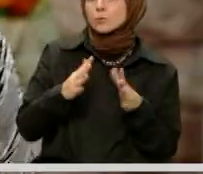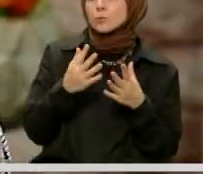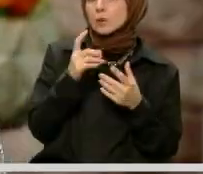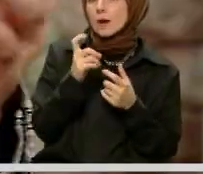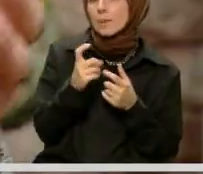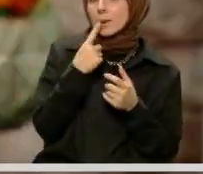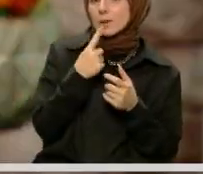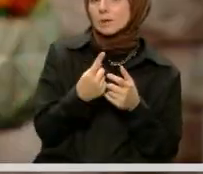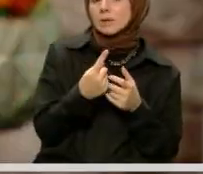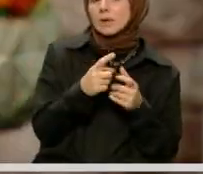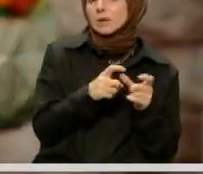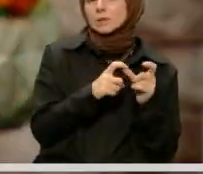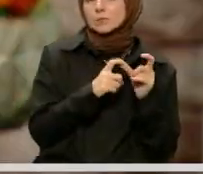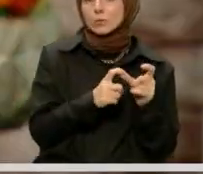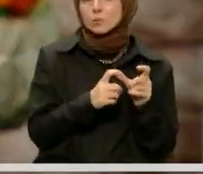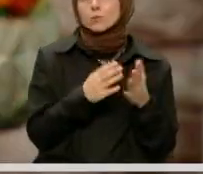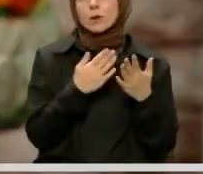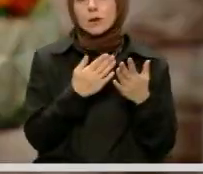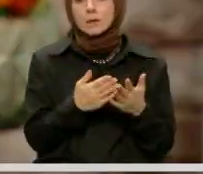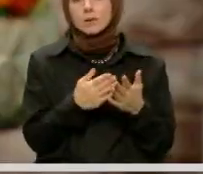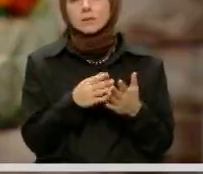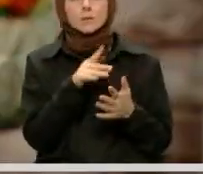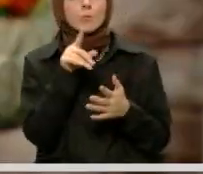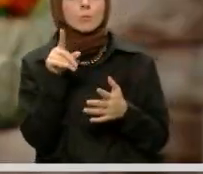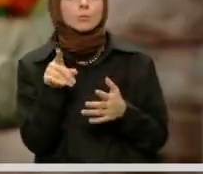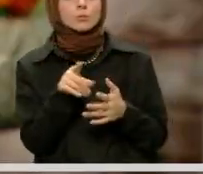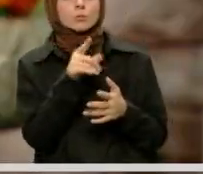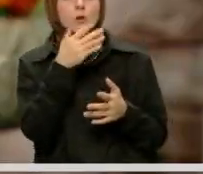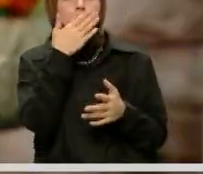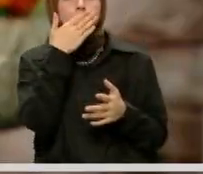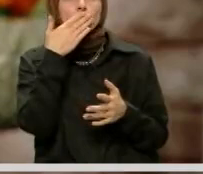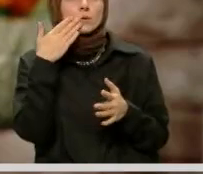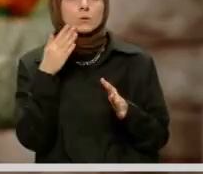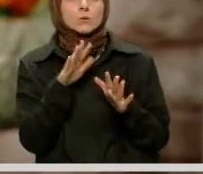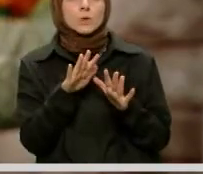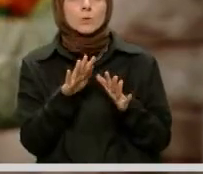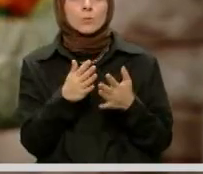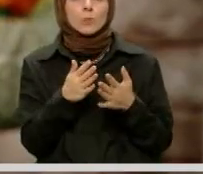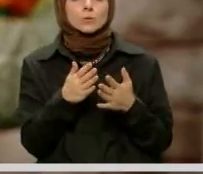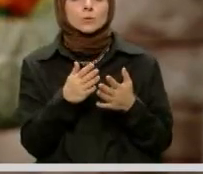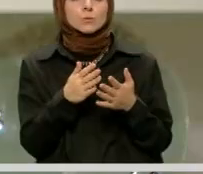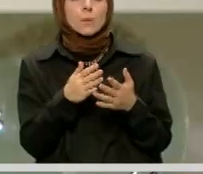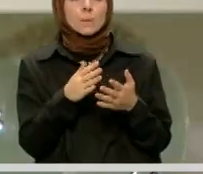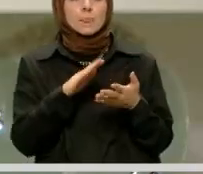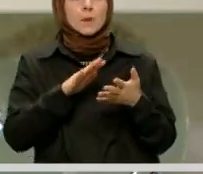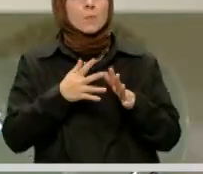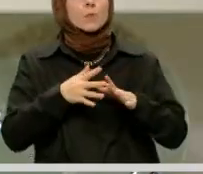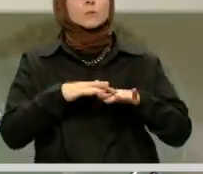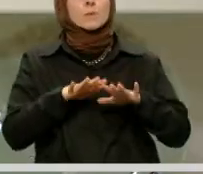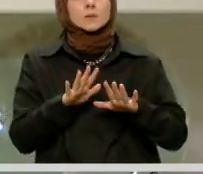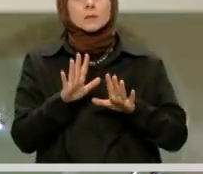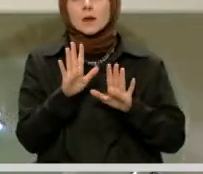bir takım şekli unsurlar vardır. Bunlar orucu şeklen bozan veya bozmayan kategoride belki değerlendirilmez.